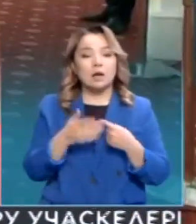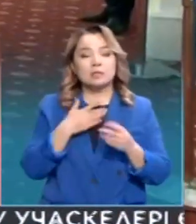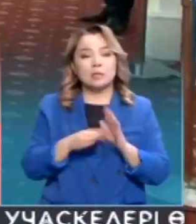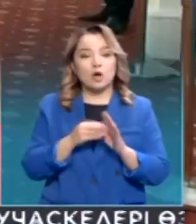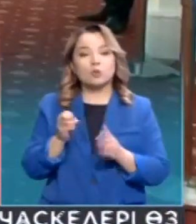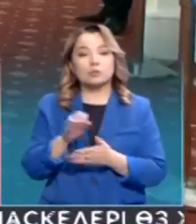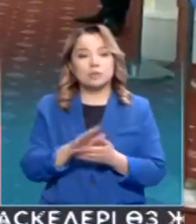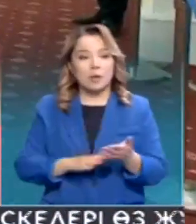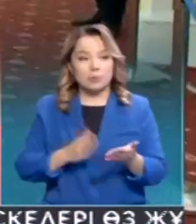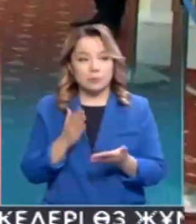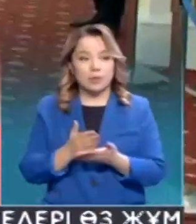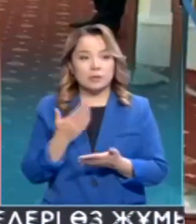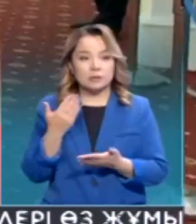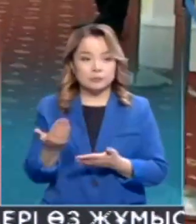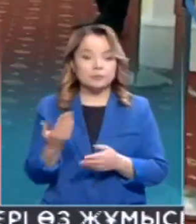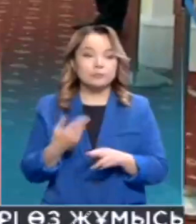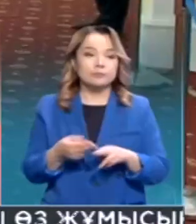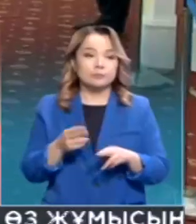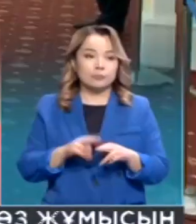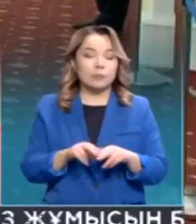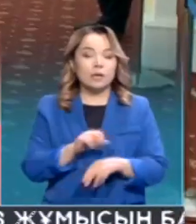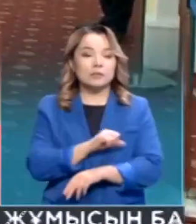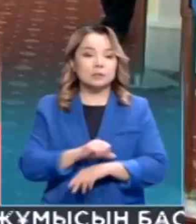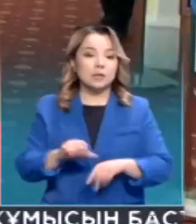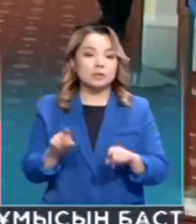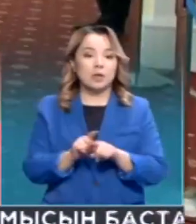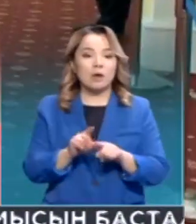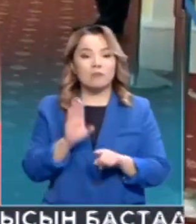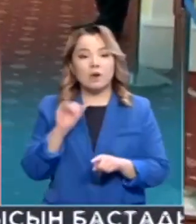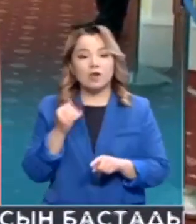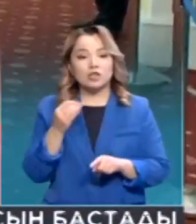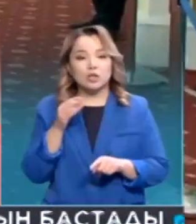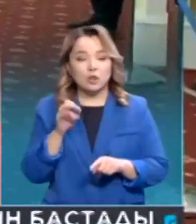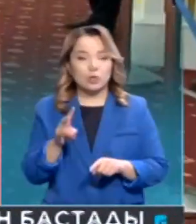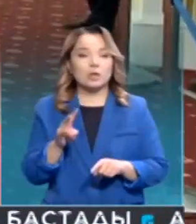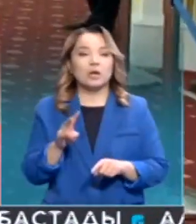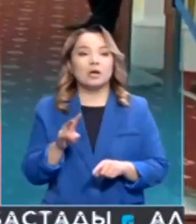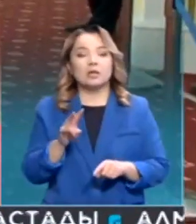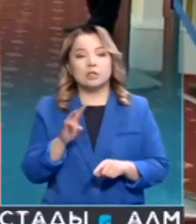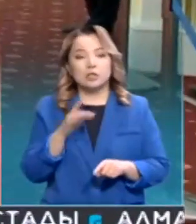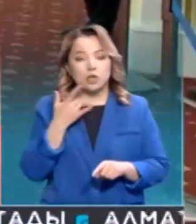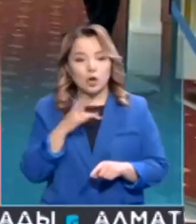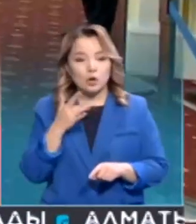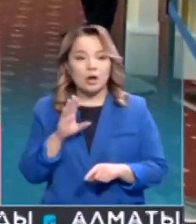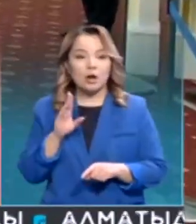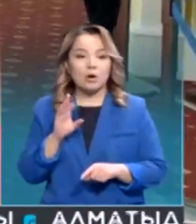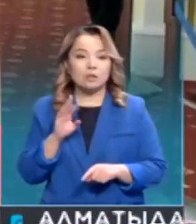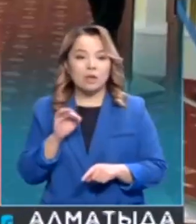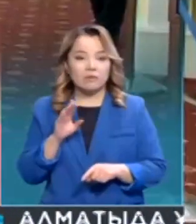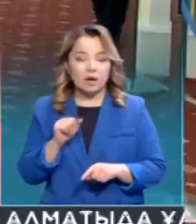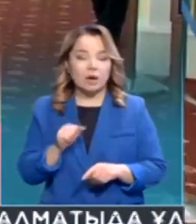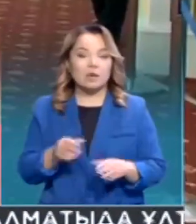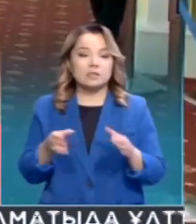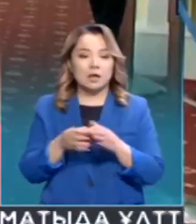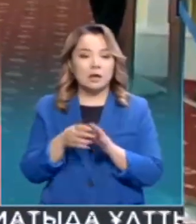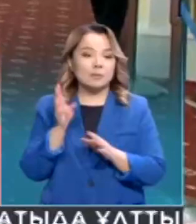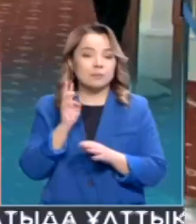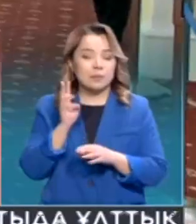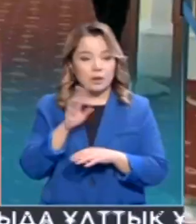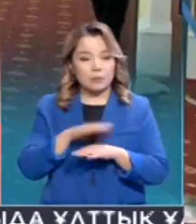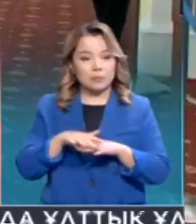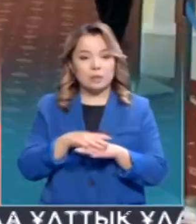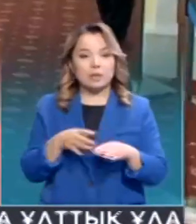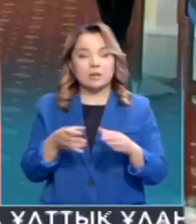беру әлі де жалғасып жатыр. Ал шетелдердегі Вашингтон, Нью-Йорк, Оттава секілді қалалардағы